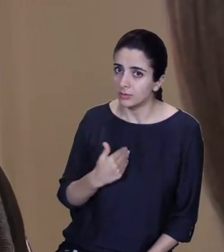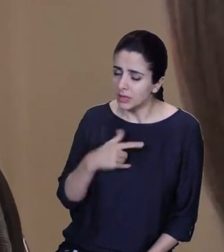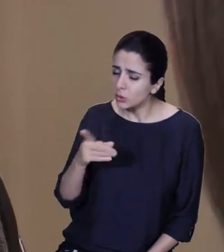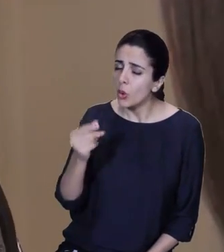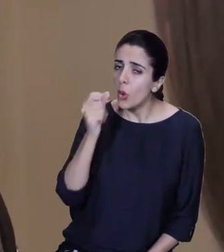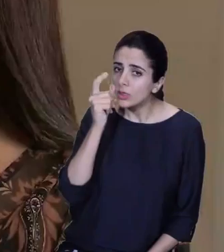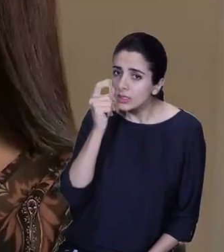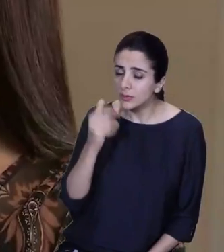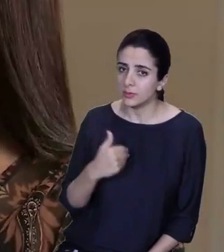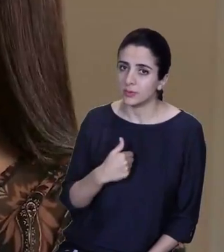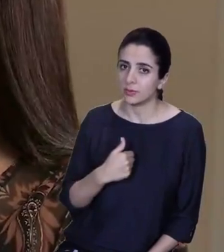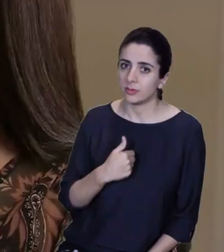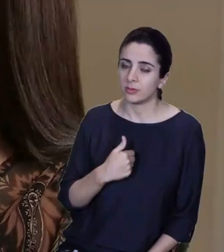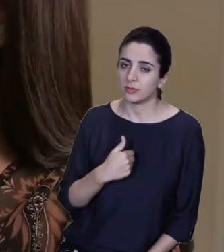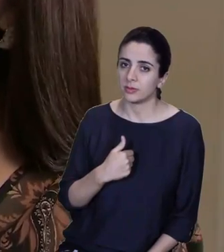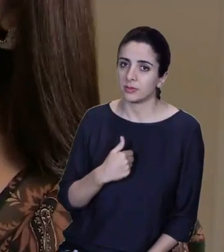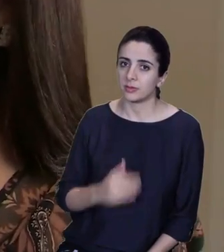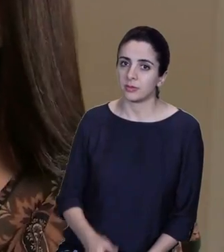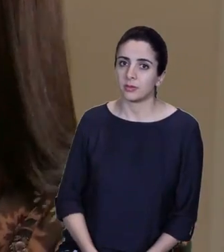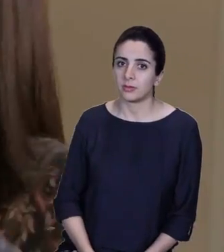Ben de seni çok özledim.